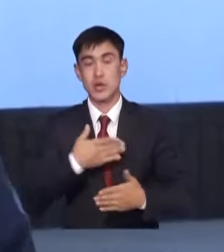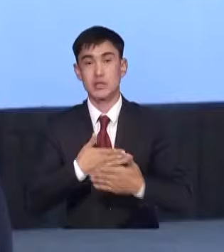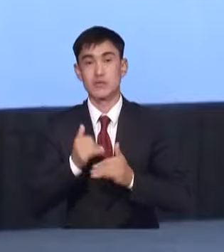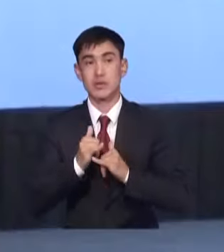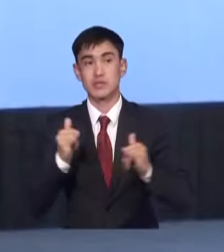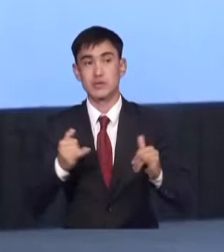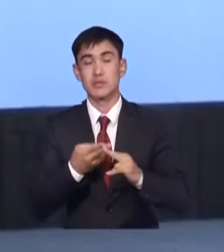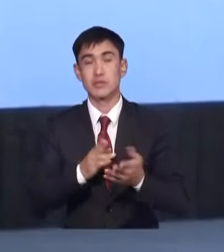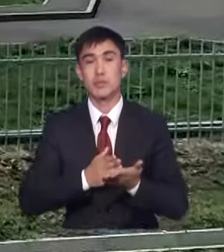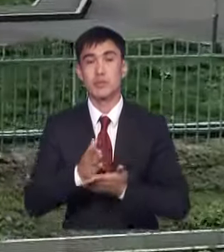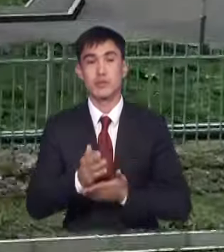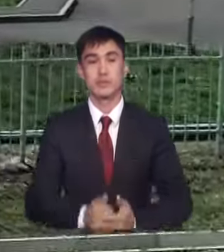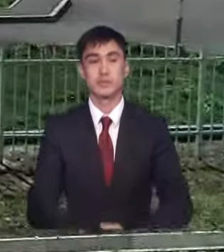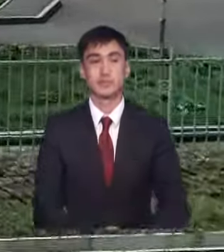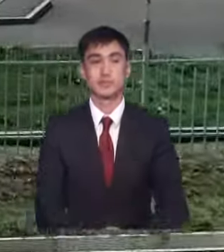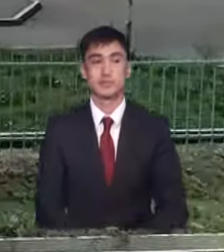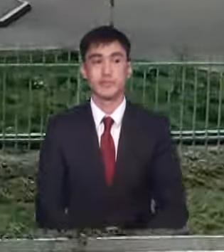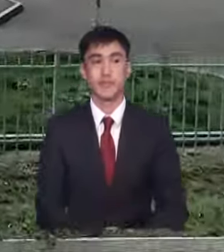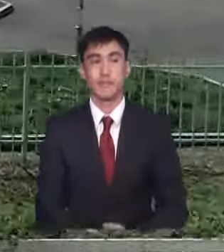развивается в данном направлени